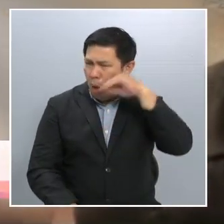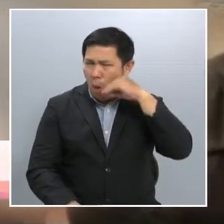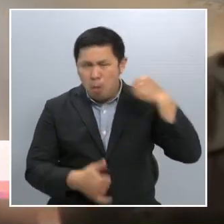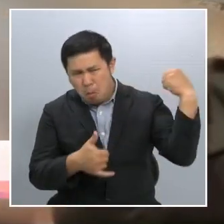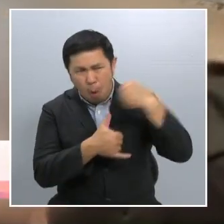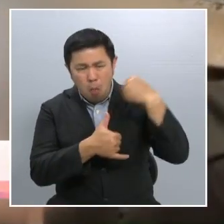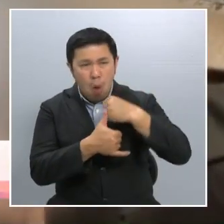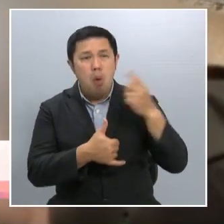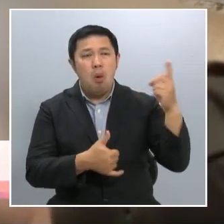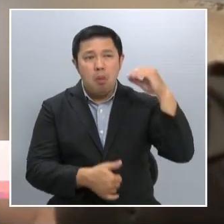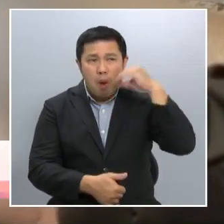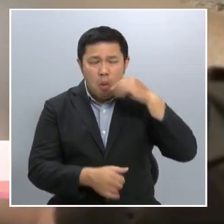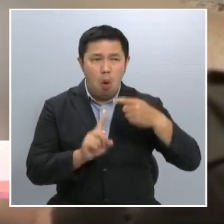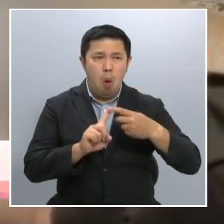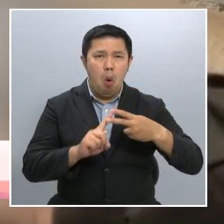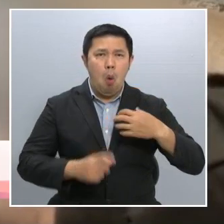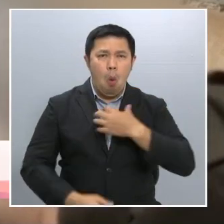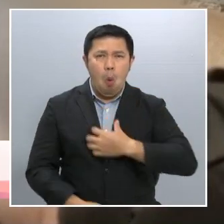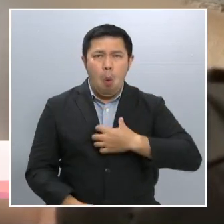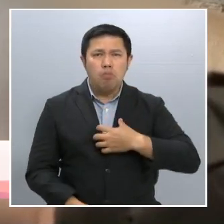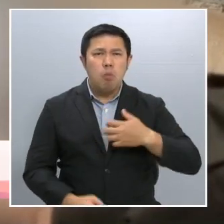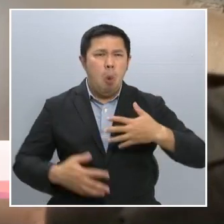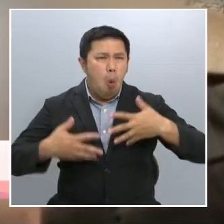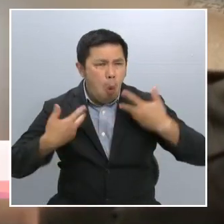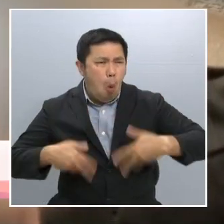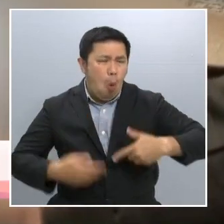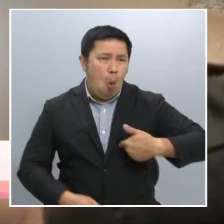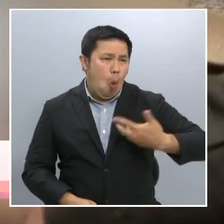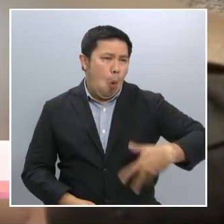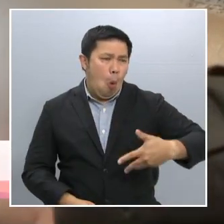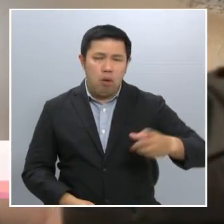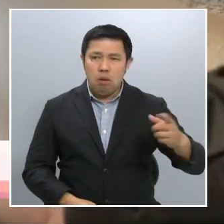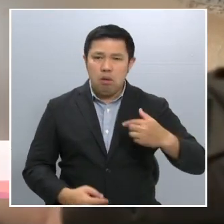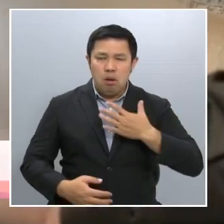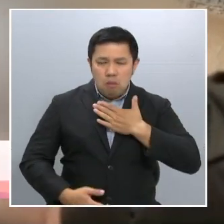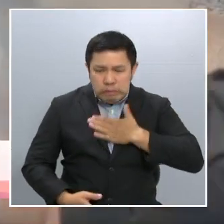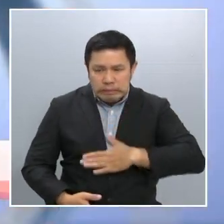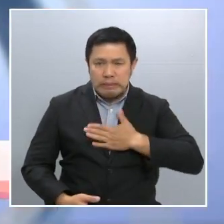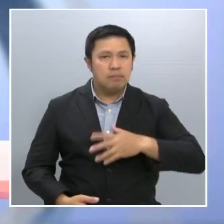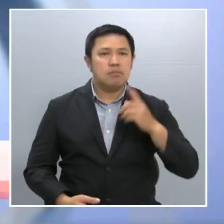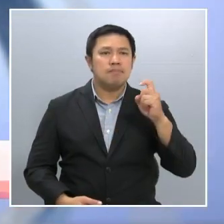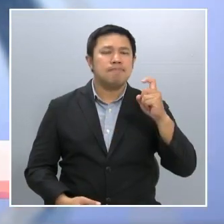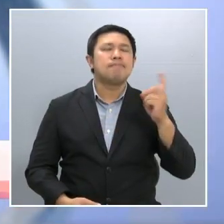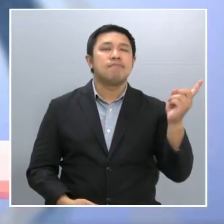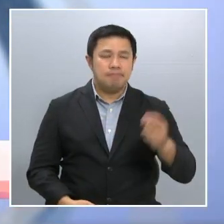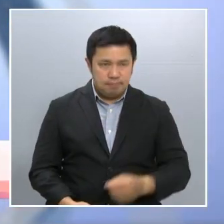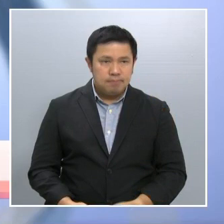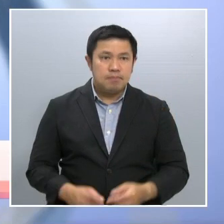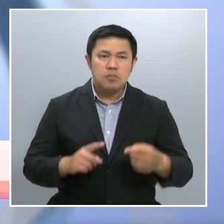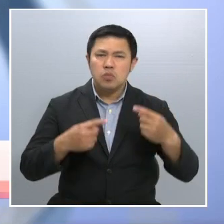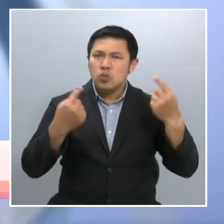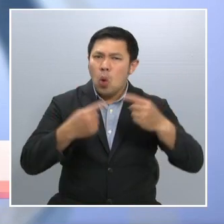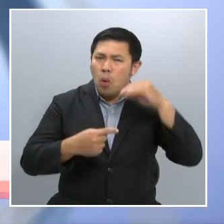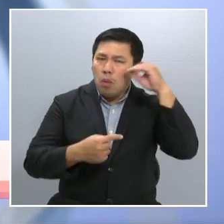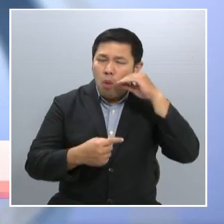คนอารมณ์ร้อนและเป็นคนที่ไม่ค่อยควบคุมอารมณ์ตัวเองไม่อยู่แล้วก็เวลาทะเลาะกันเขาช